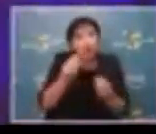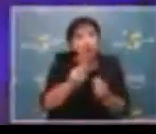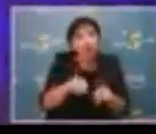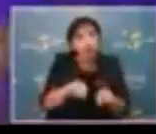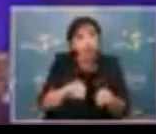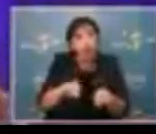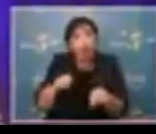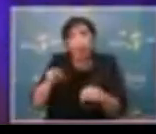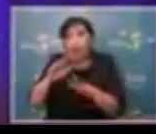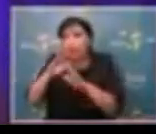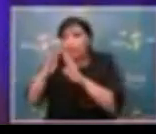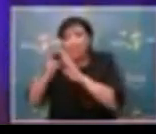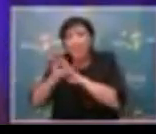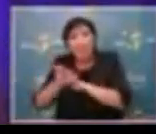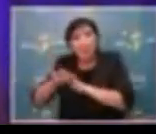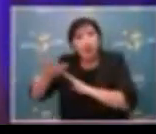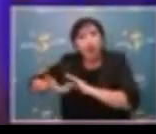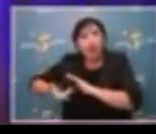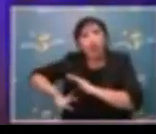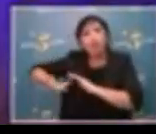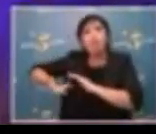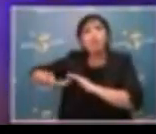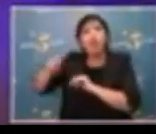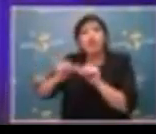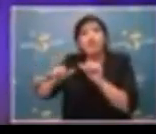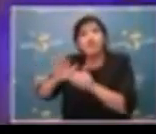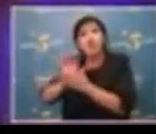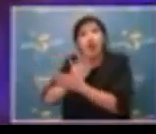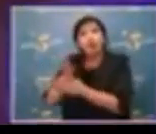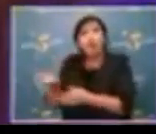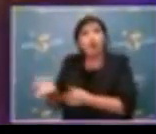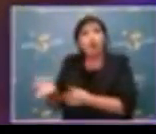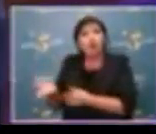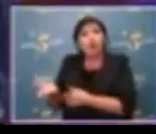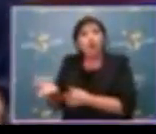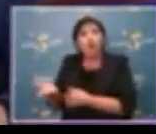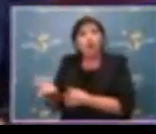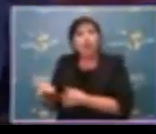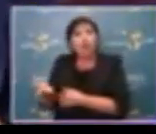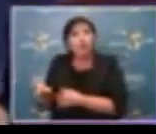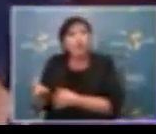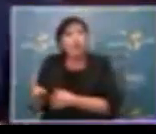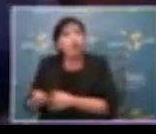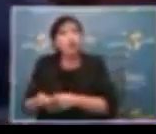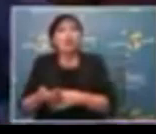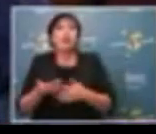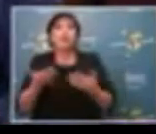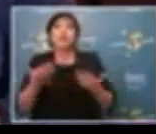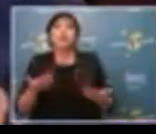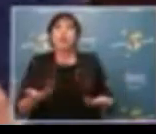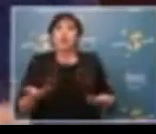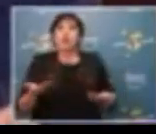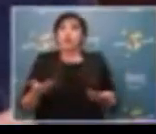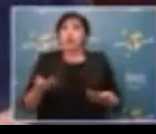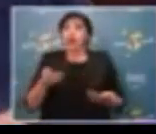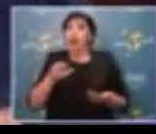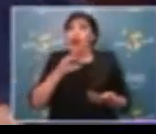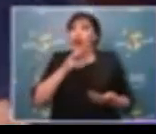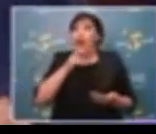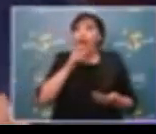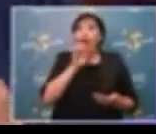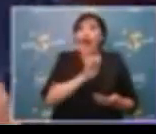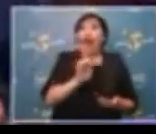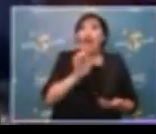fisica moderna. Einstein,